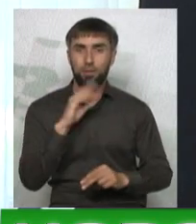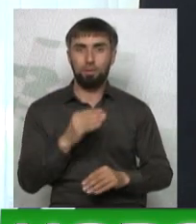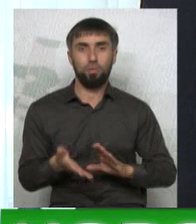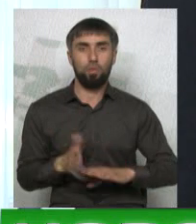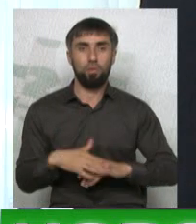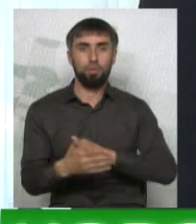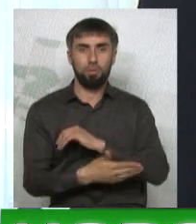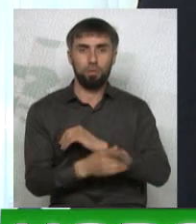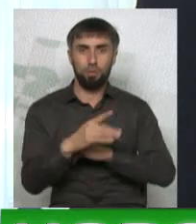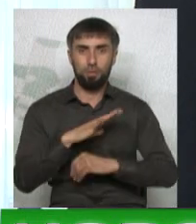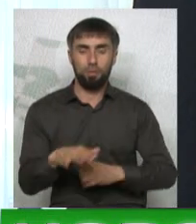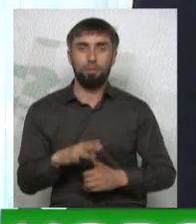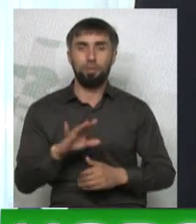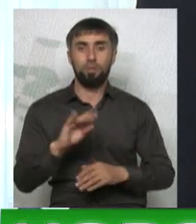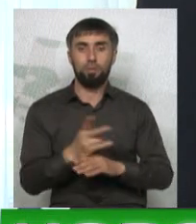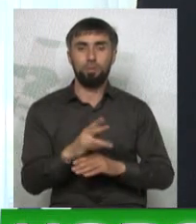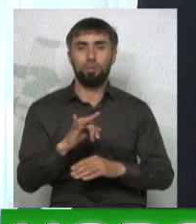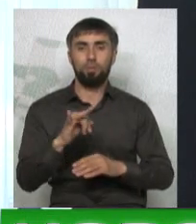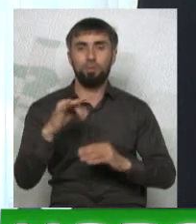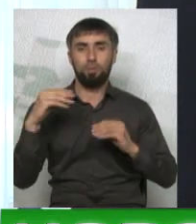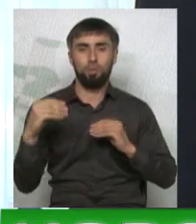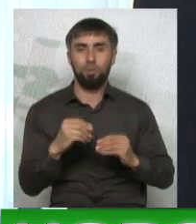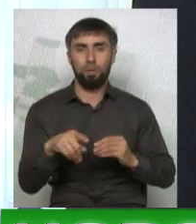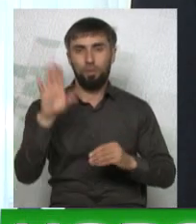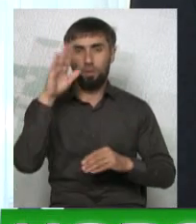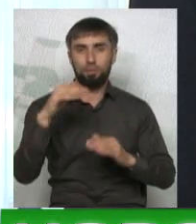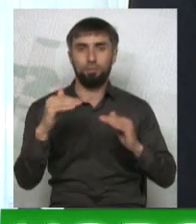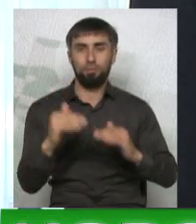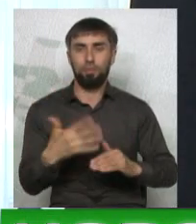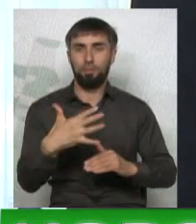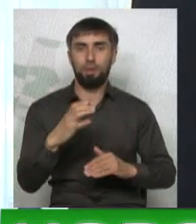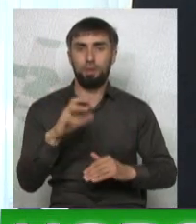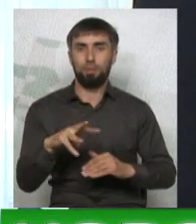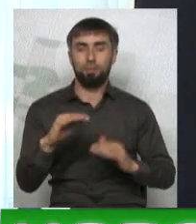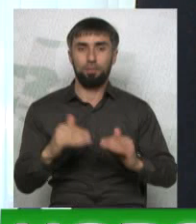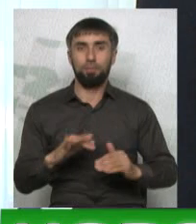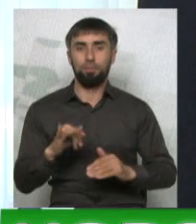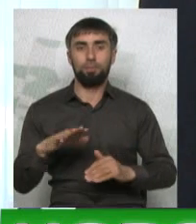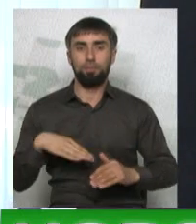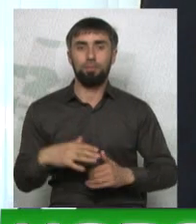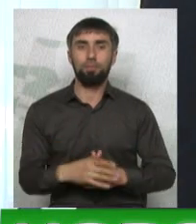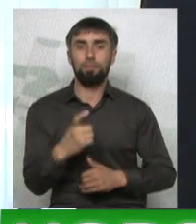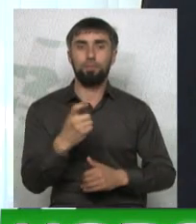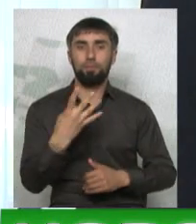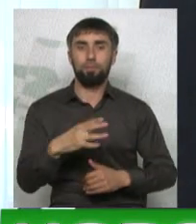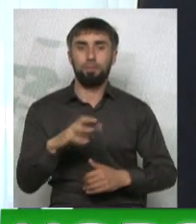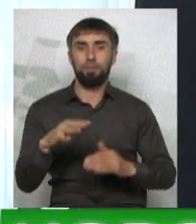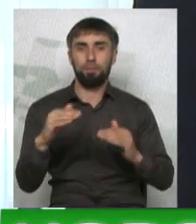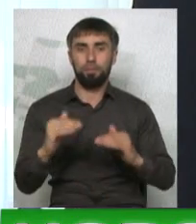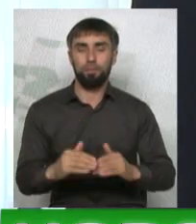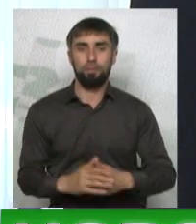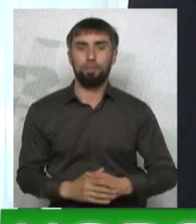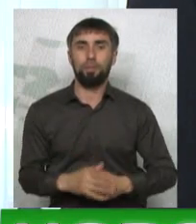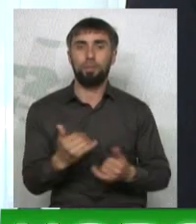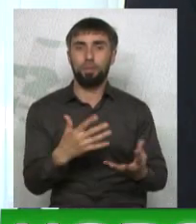тяжелых последствий. К ночи и к полуночи уже спад пошел на 50, а потом и на 140 сантиметров соответственно.